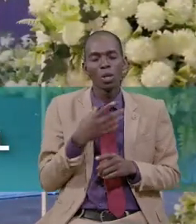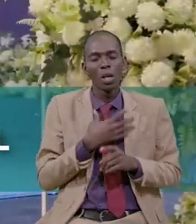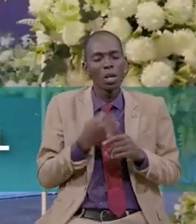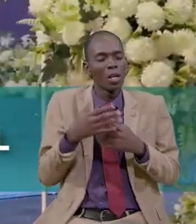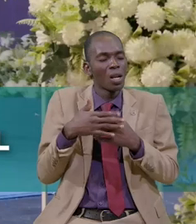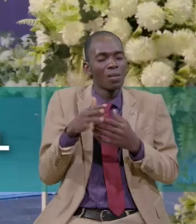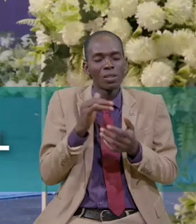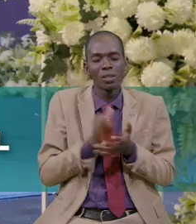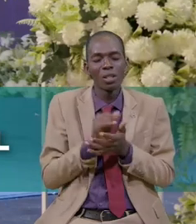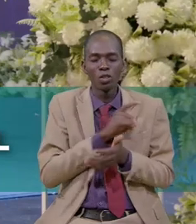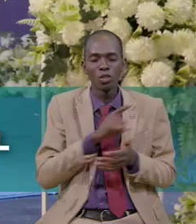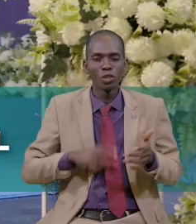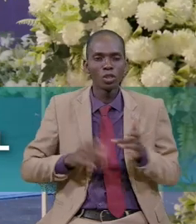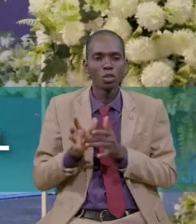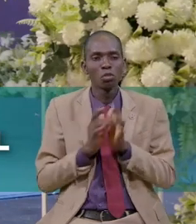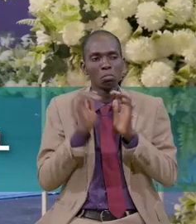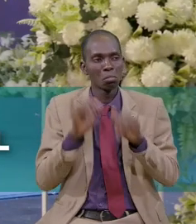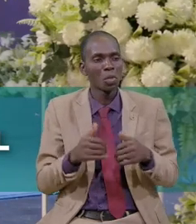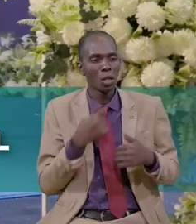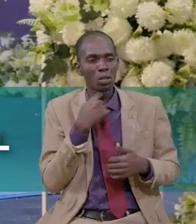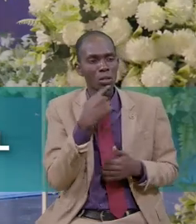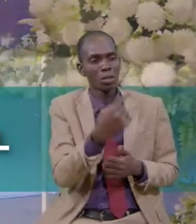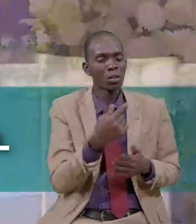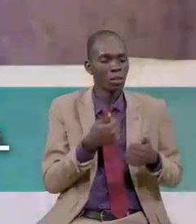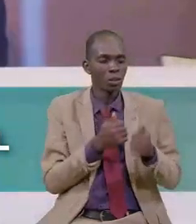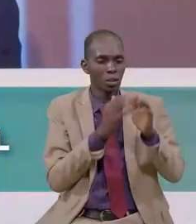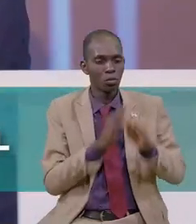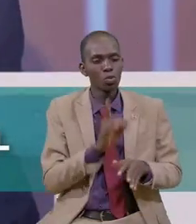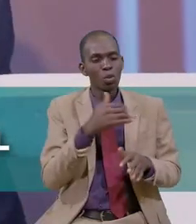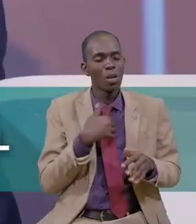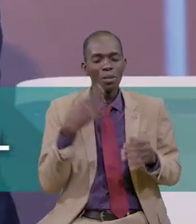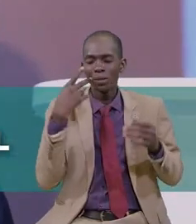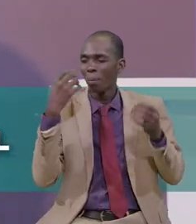Jésus pouvait dire aux disciples, vous avez beaucoup péché,